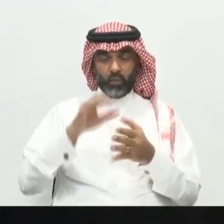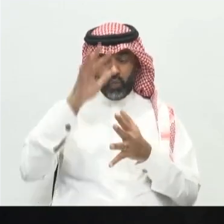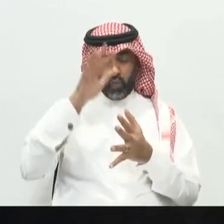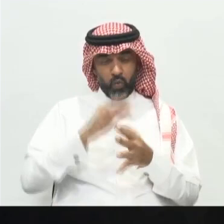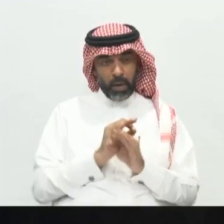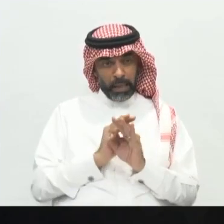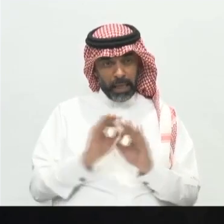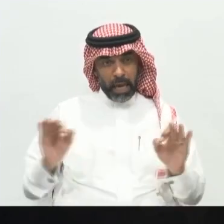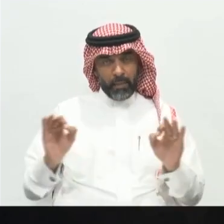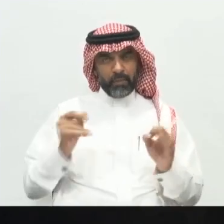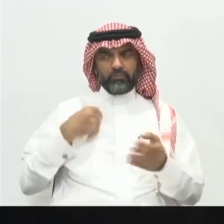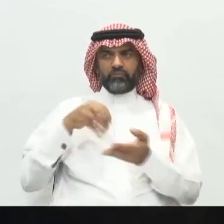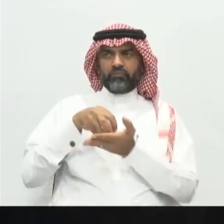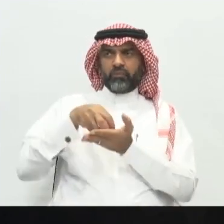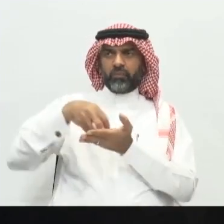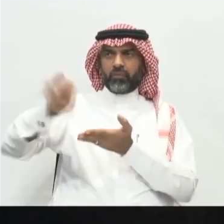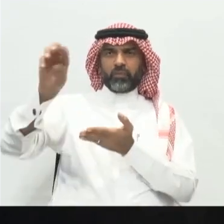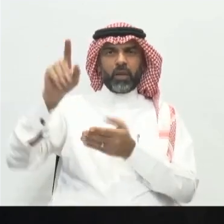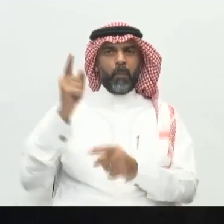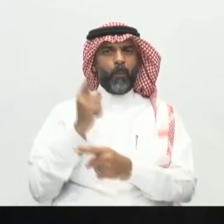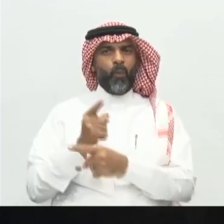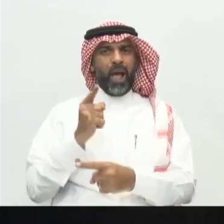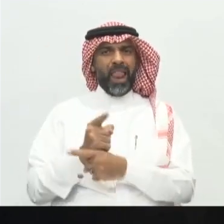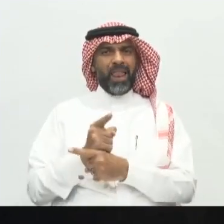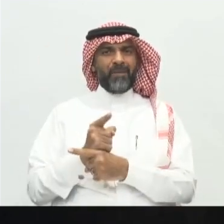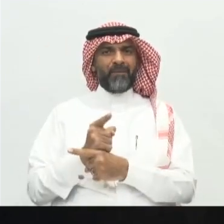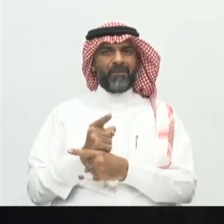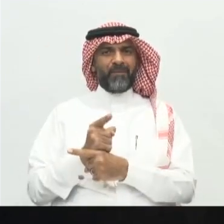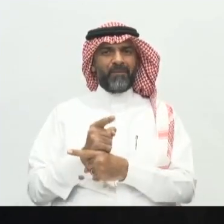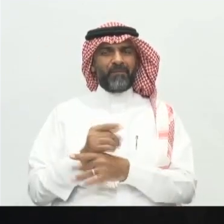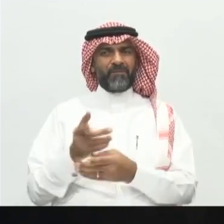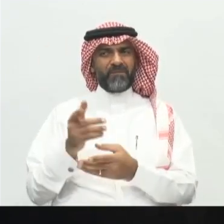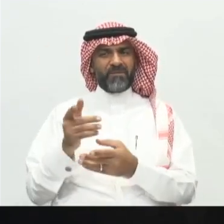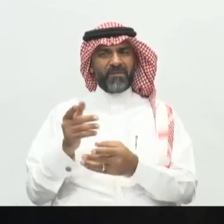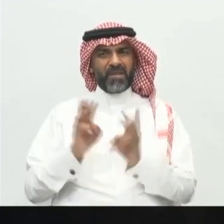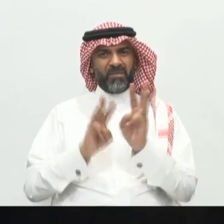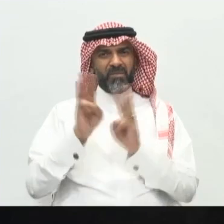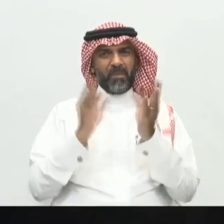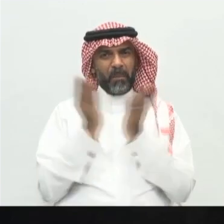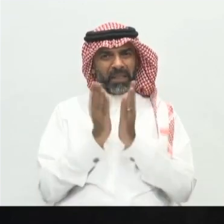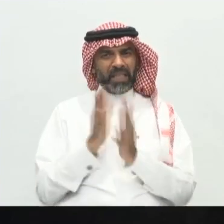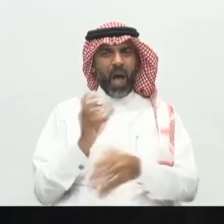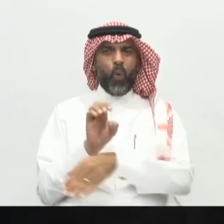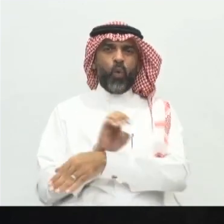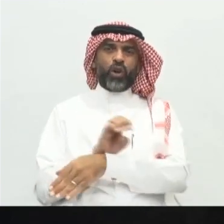قم بارساله الى معلمك او معلمتك عبر منصه مدرستي او عبر البريد الالكتروني